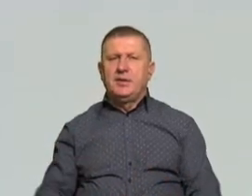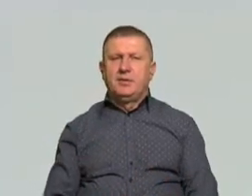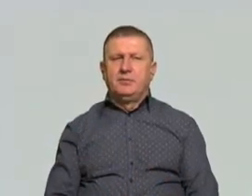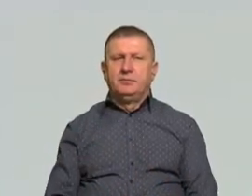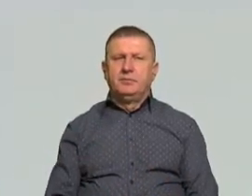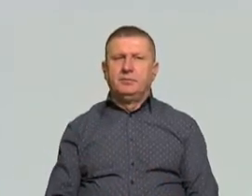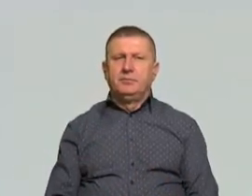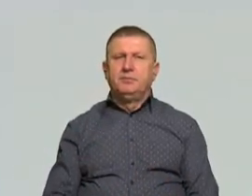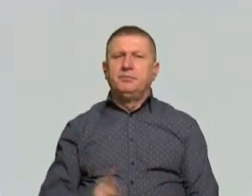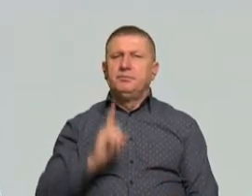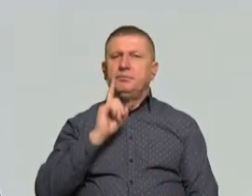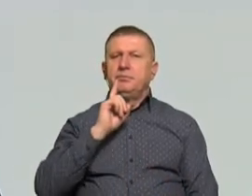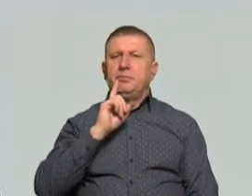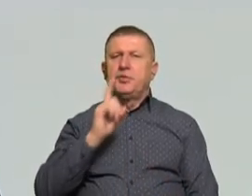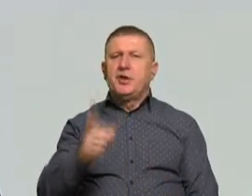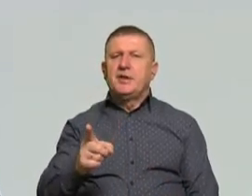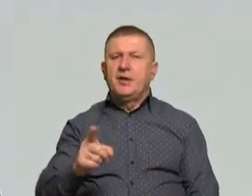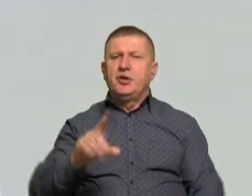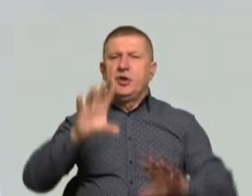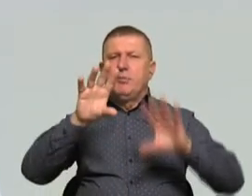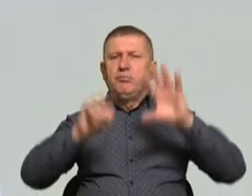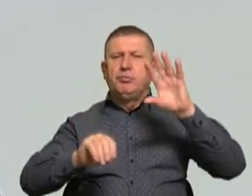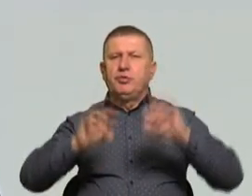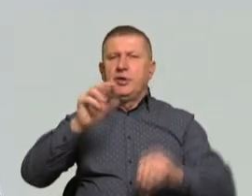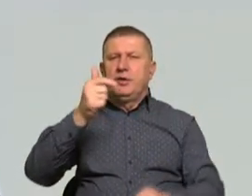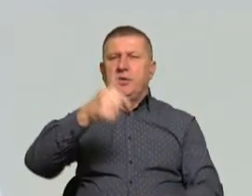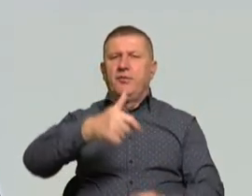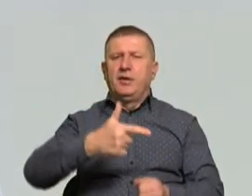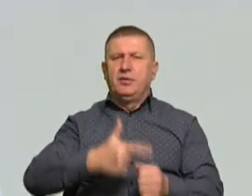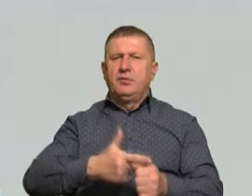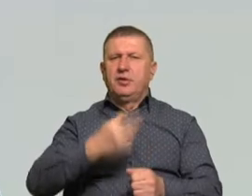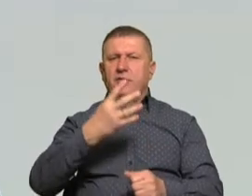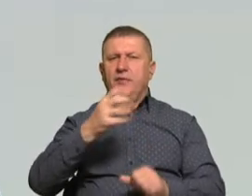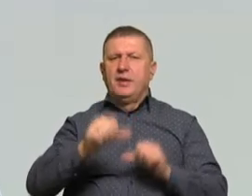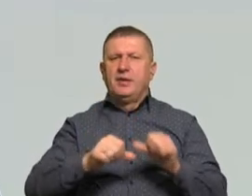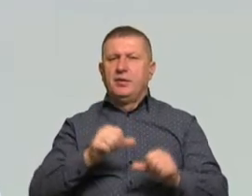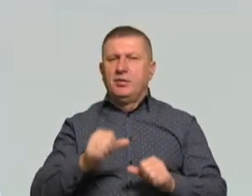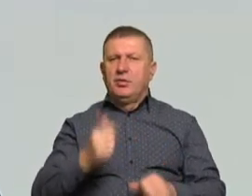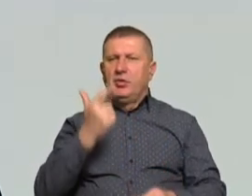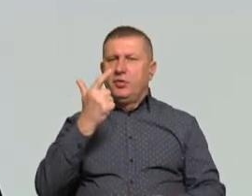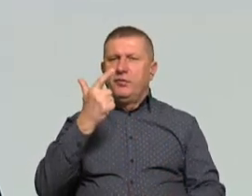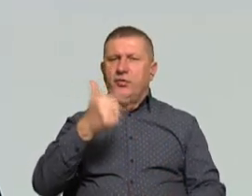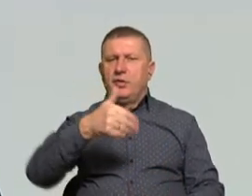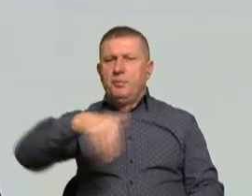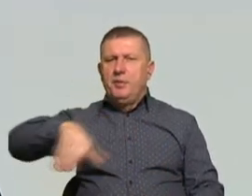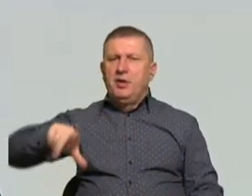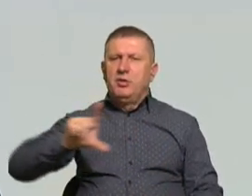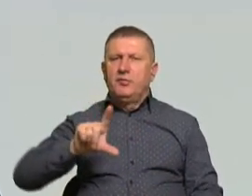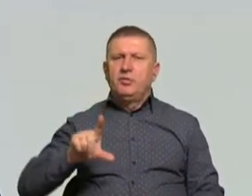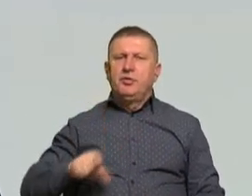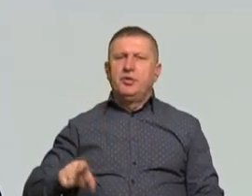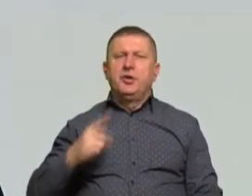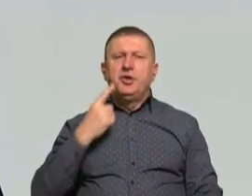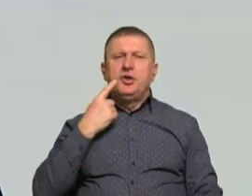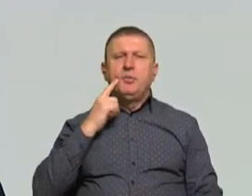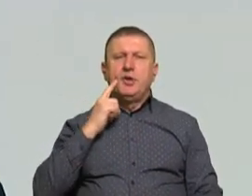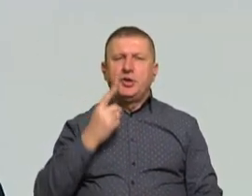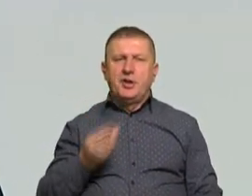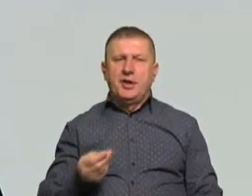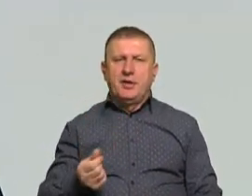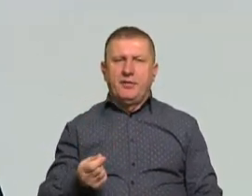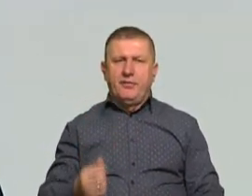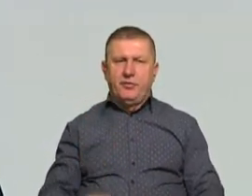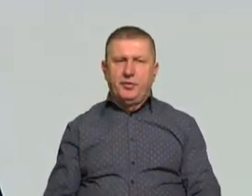przeznaczenie w budżecie na 2024 rok kwoty 2 milionów złotych, to mi się wydaje śmieszna kwota, bo to jest